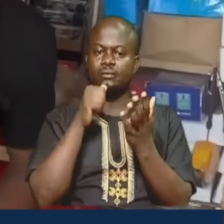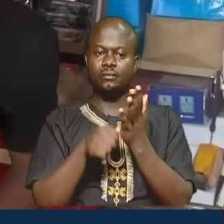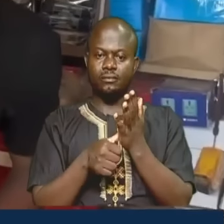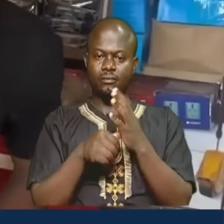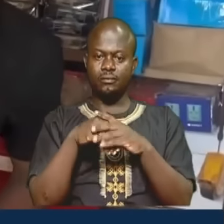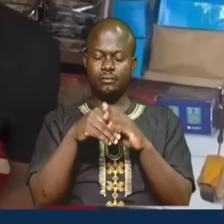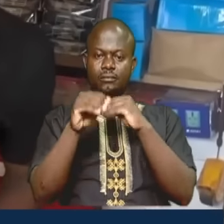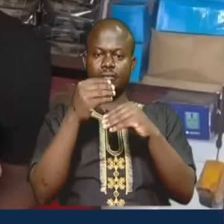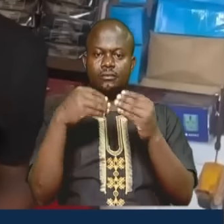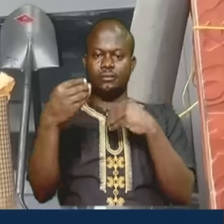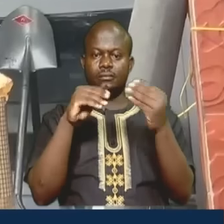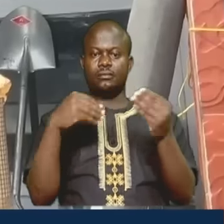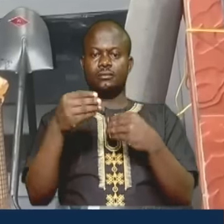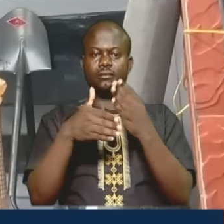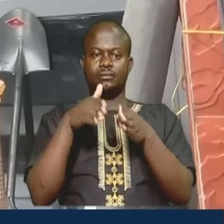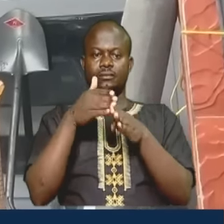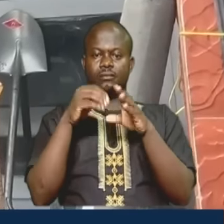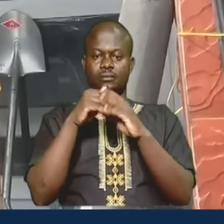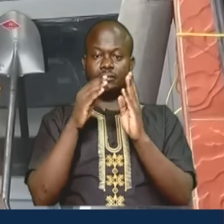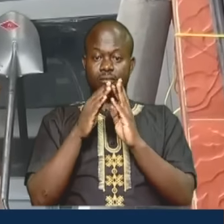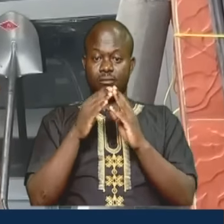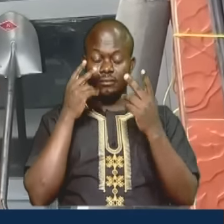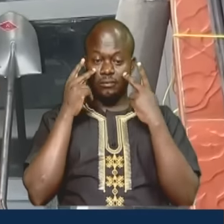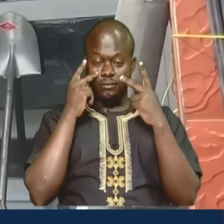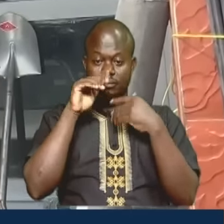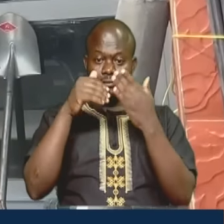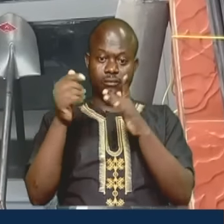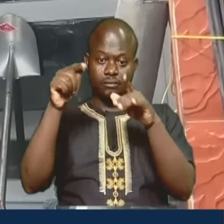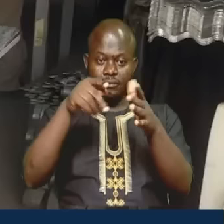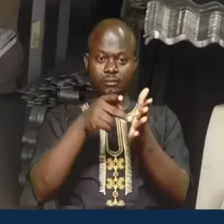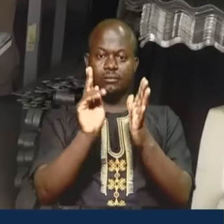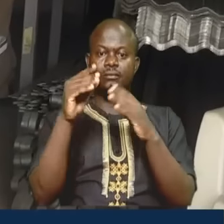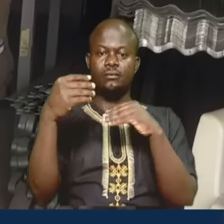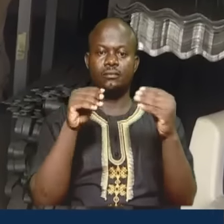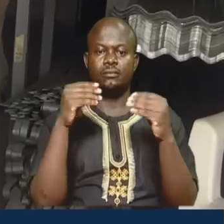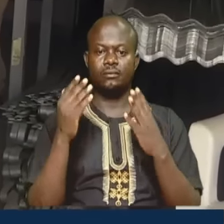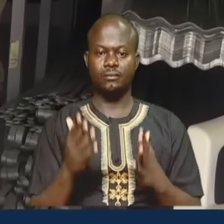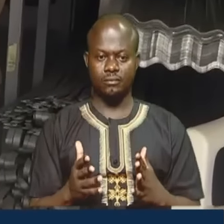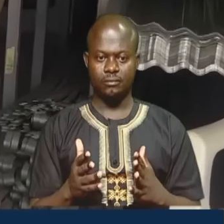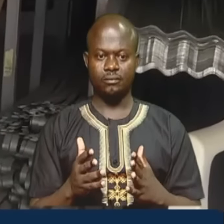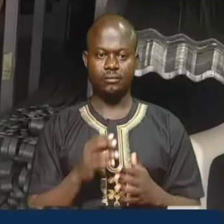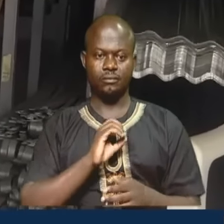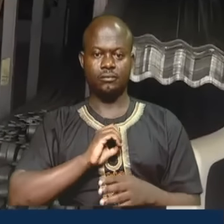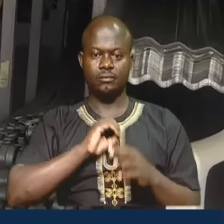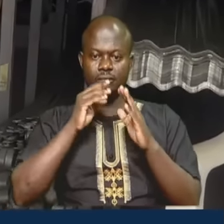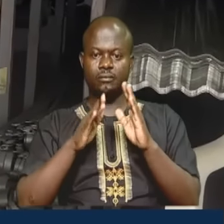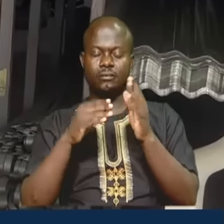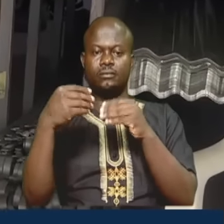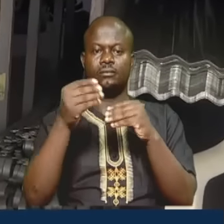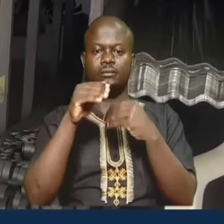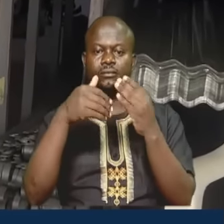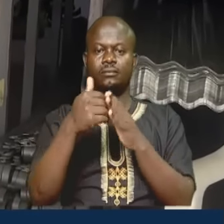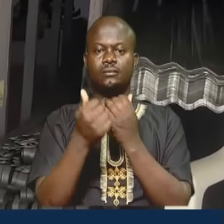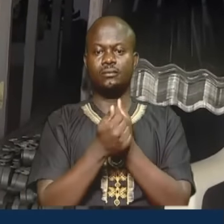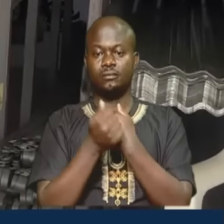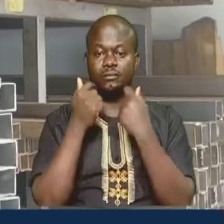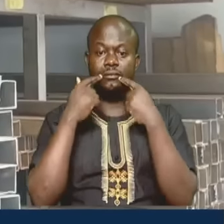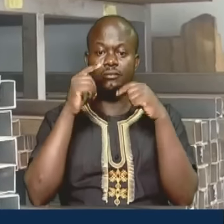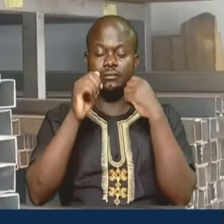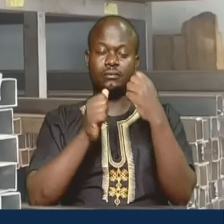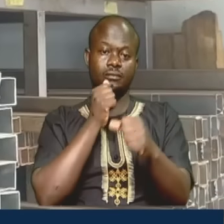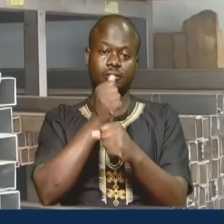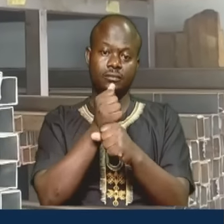maduka y'ibikoresho by'ubwubatsi muri uyu mujyi uhasanga abaje kugura ibikoresho ba nyiri amaduka y'ibikoresho by'ubwubatsi muri Rubavu bavuga ko muri